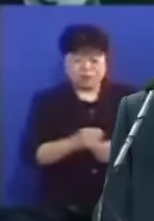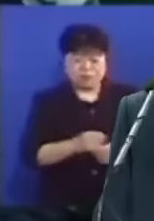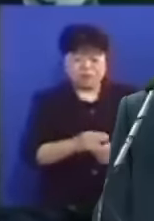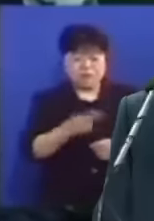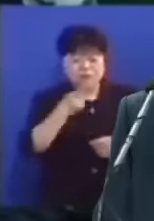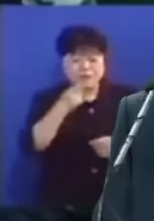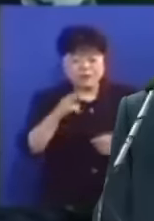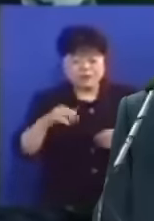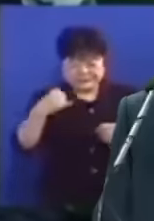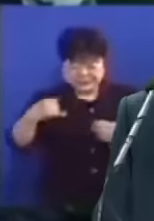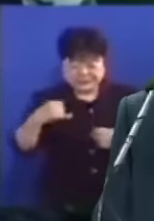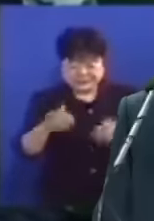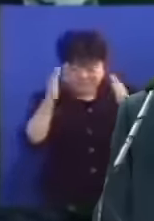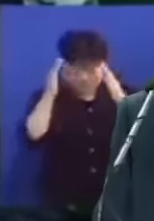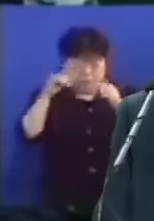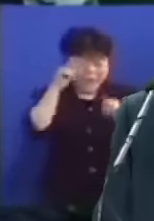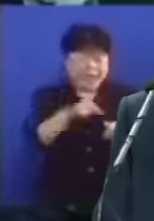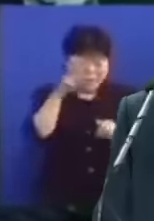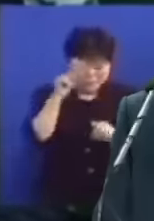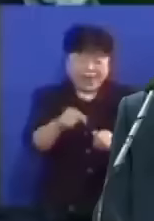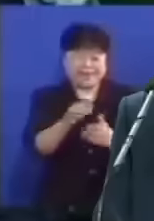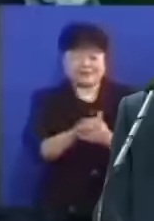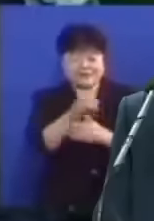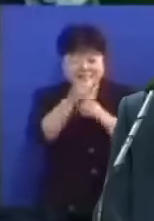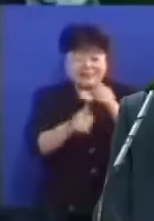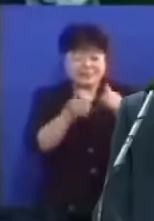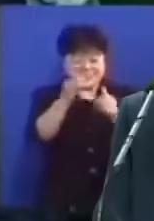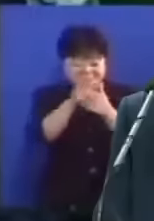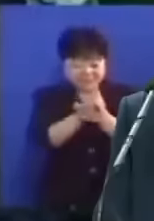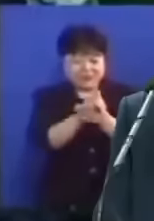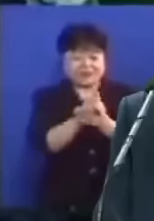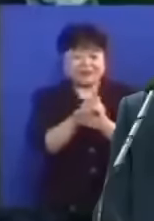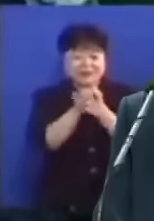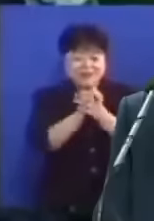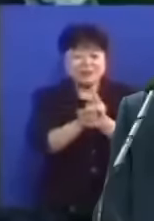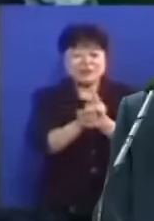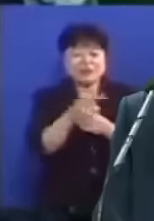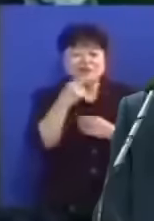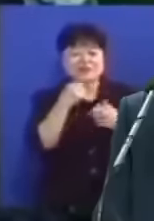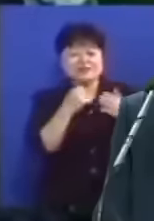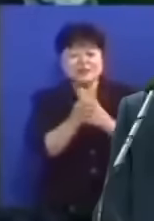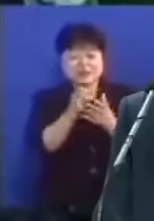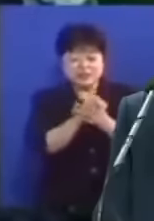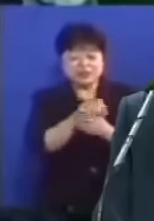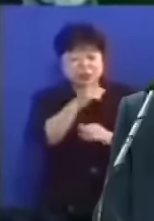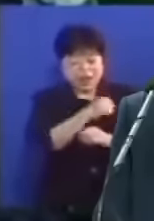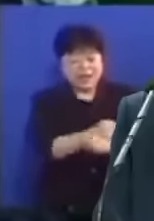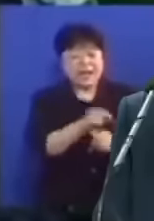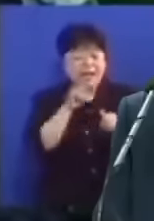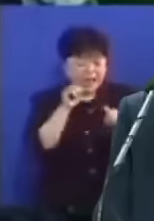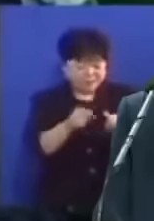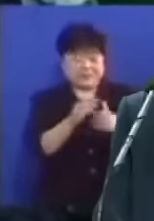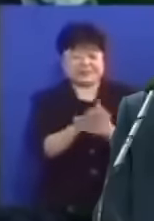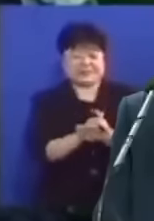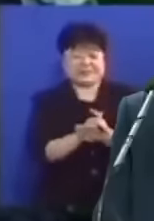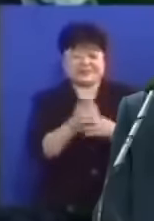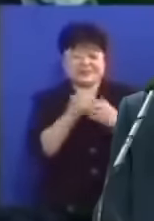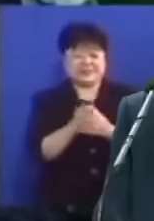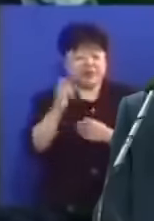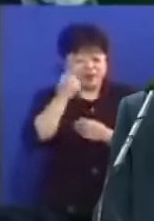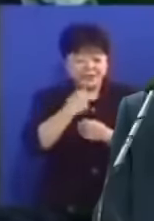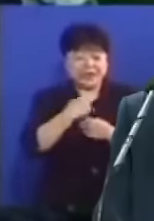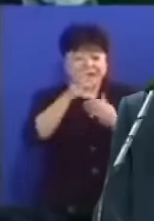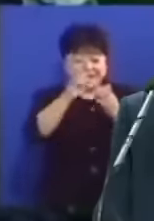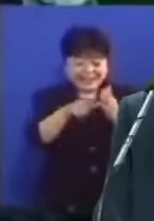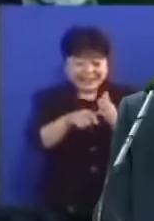이놈아 공부하라 공부하라 그러지. 하나님이 기도하라는 것은 기도하지 않기 때문에 우리 보고 기도하는 것입니다. 그러므로 어려움을